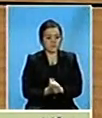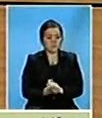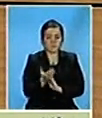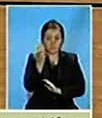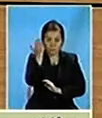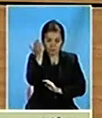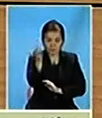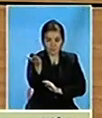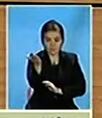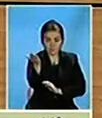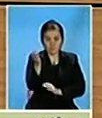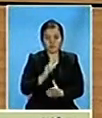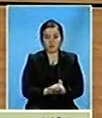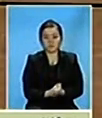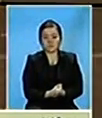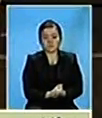ลป์ครับ